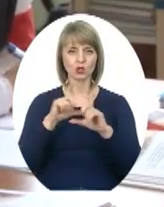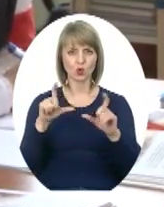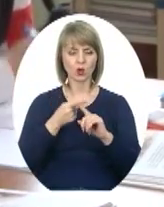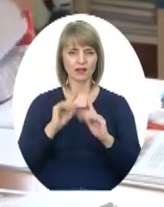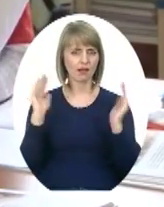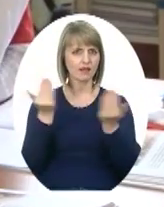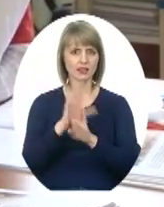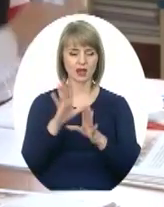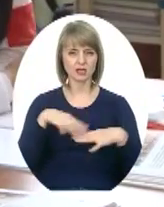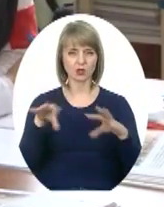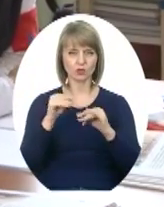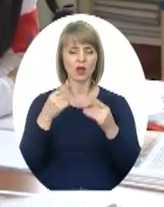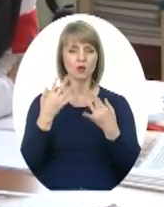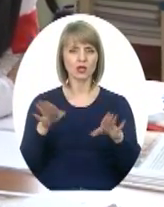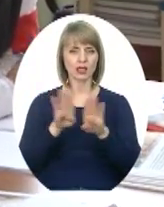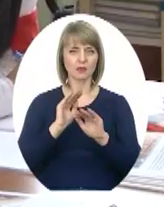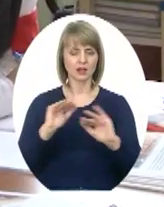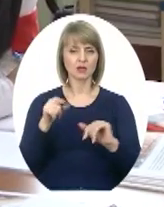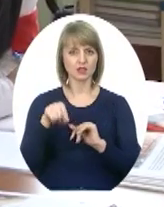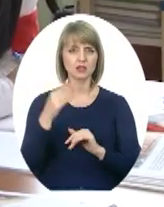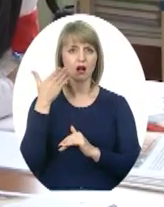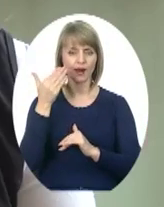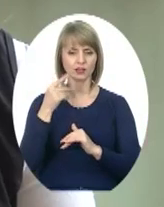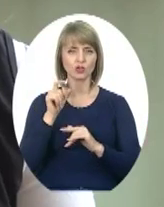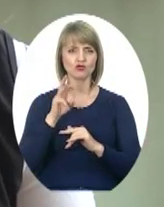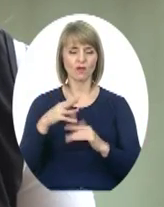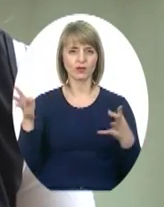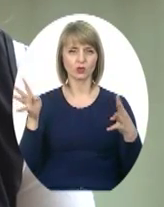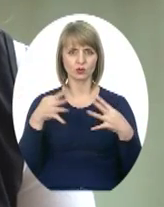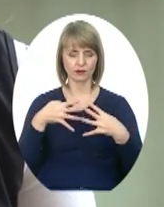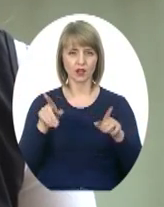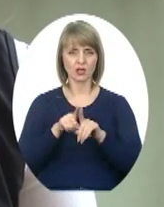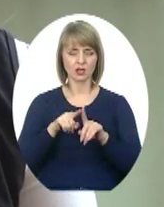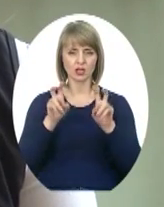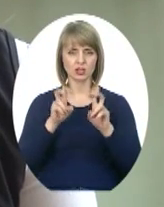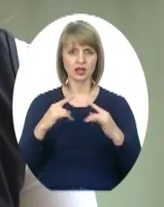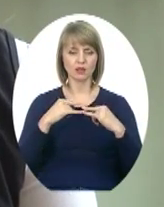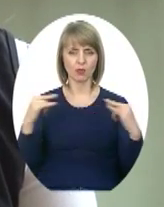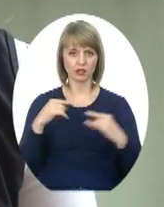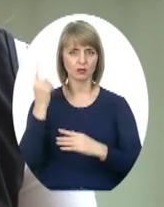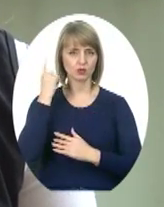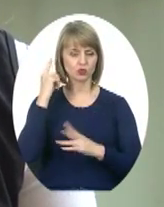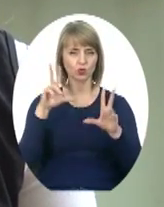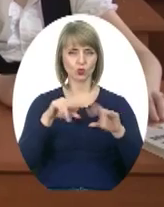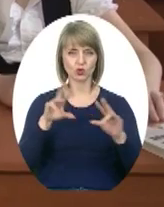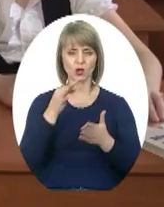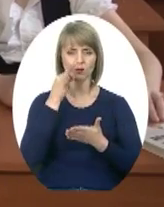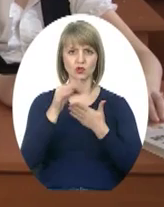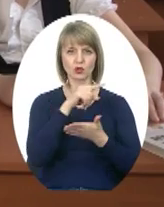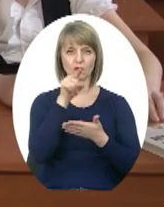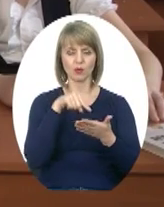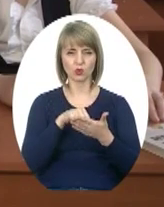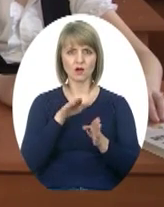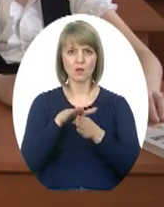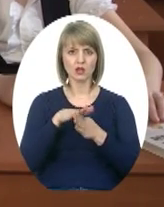это не изоляция от общества. Просто таким детям здесь легче, чем в инклюзивной. Они также сидят за партами, слушают учителя, отвечают на